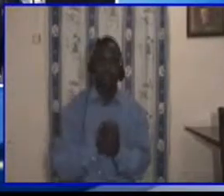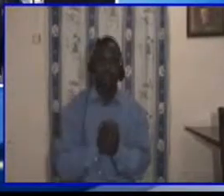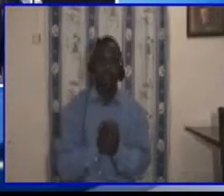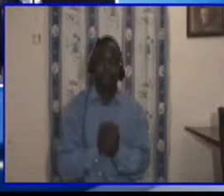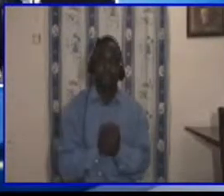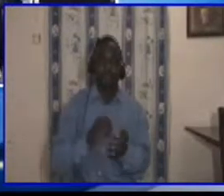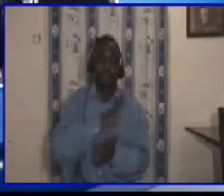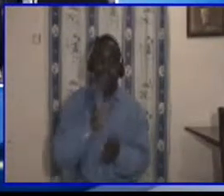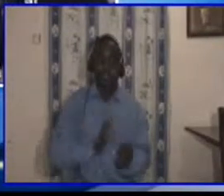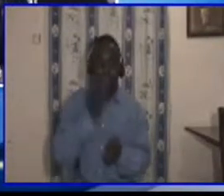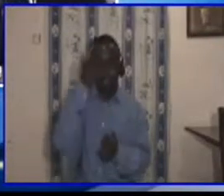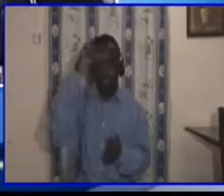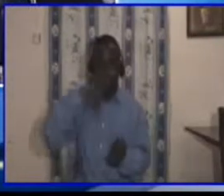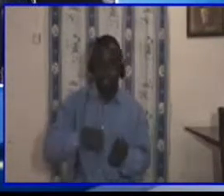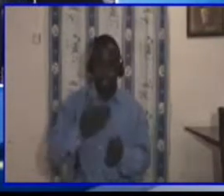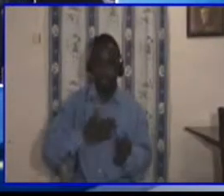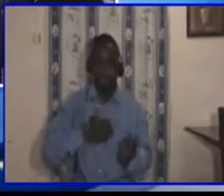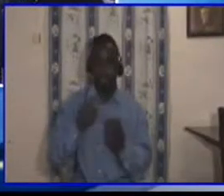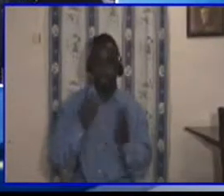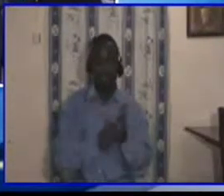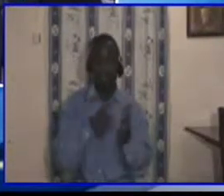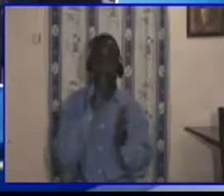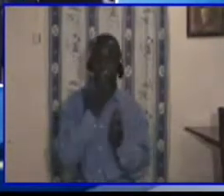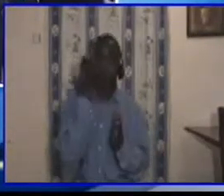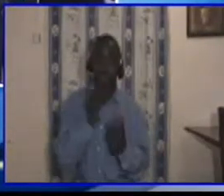ho saputo che il mio tempo è raggiunto